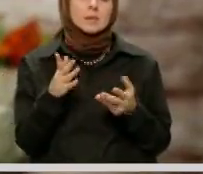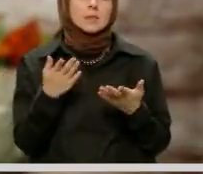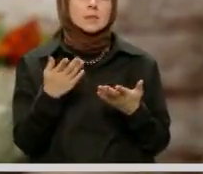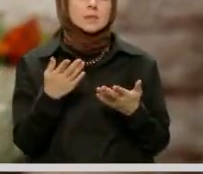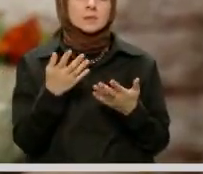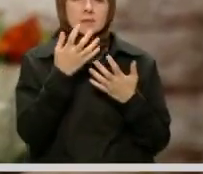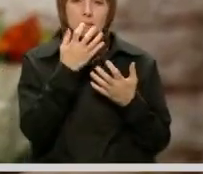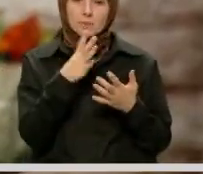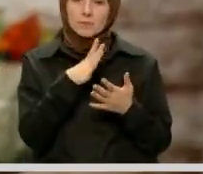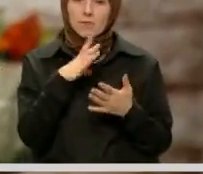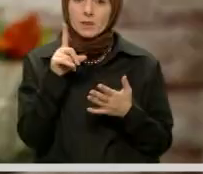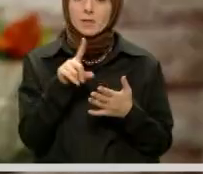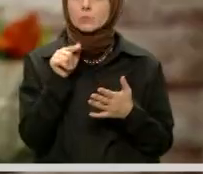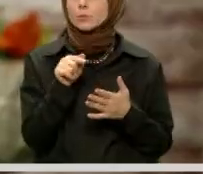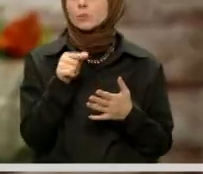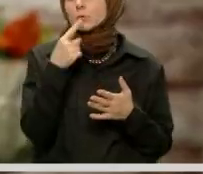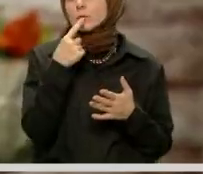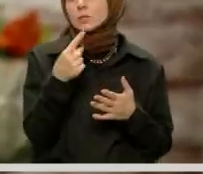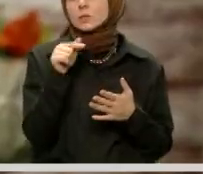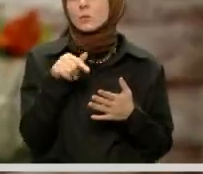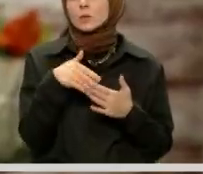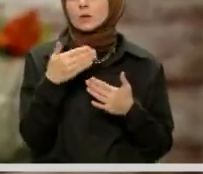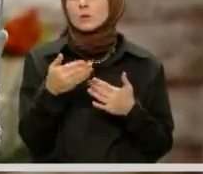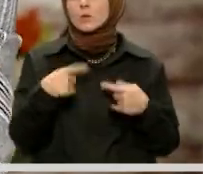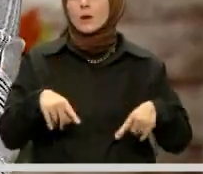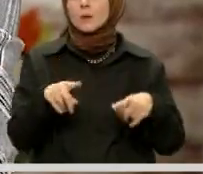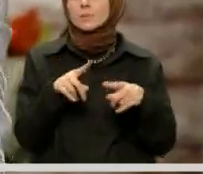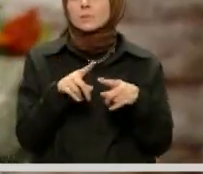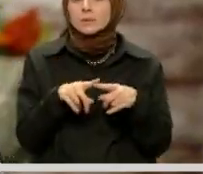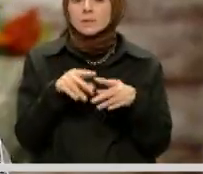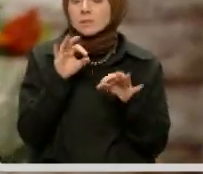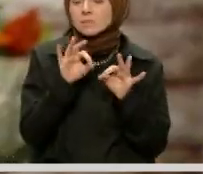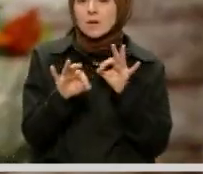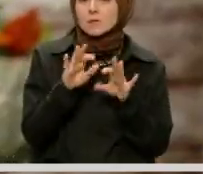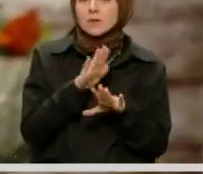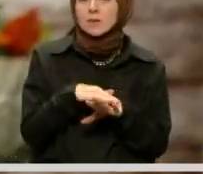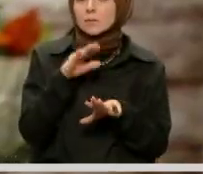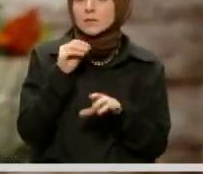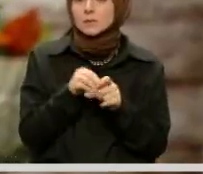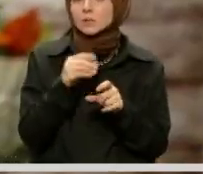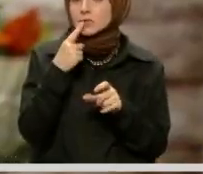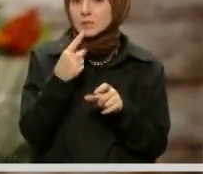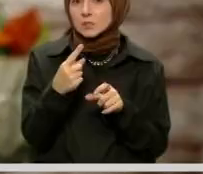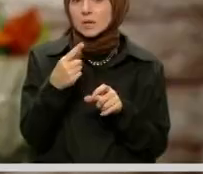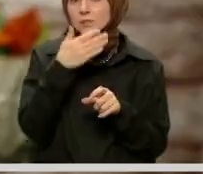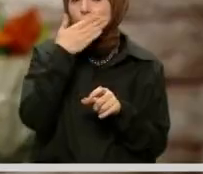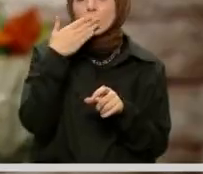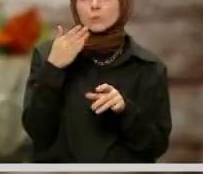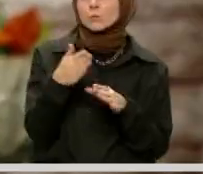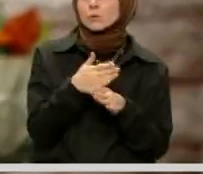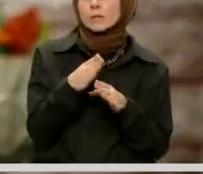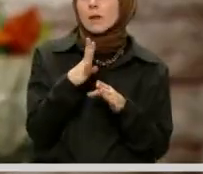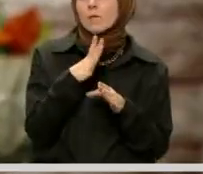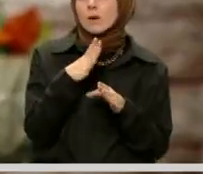diyeceğiz. İlk bunu diyeceğiz, ondan sonra işte bizi takvalı kılmak içindir diyeceğiz. Ondan sonra yani oruç niye var?